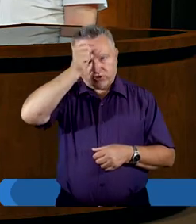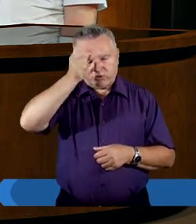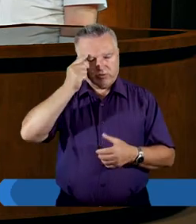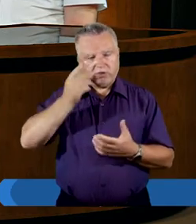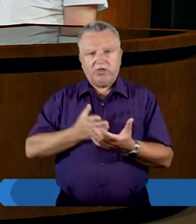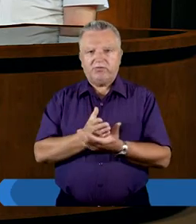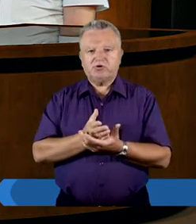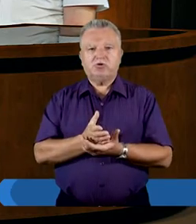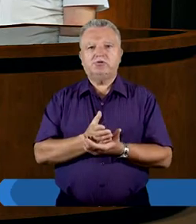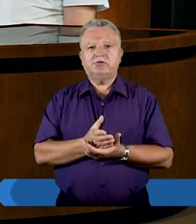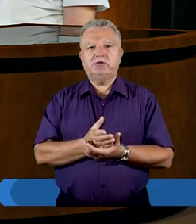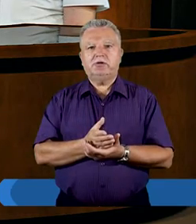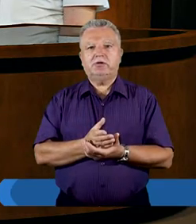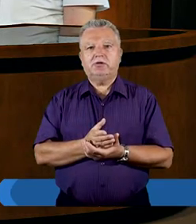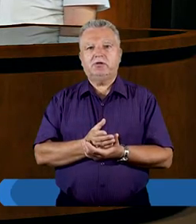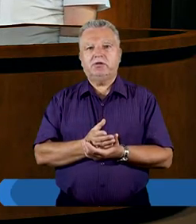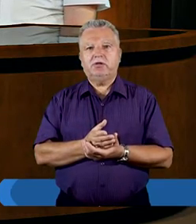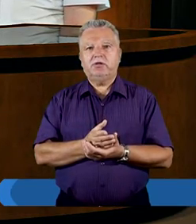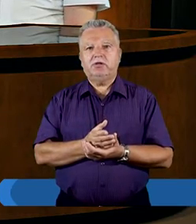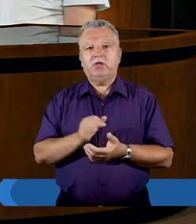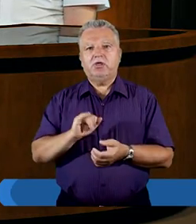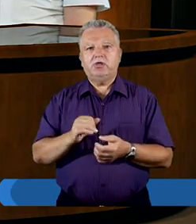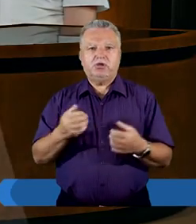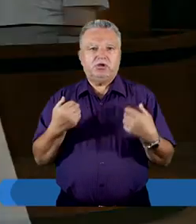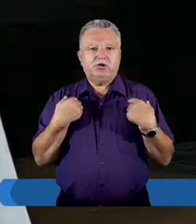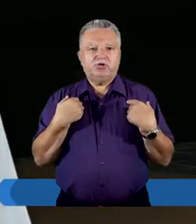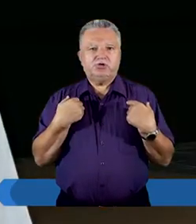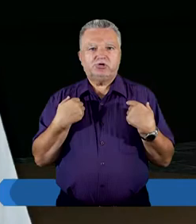wierzący, wierny. Jego życie zostało bardzo,